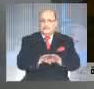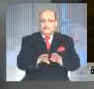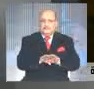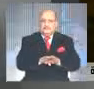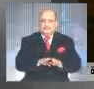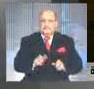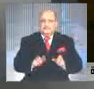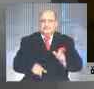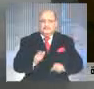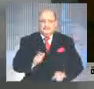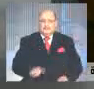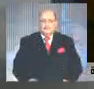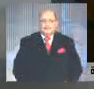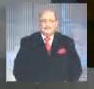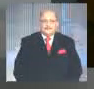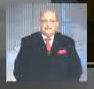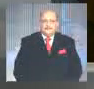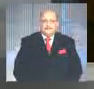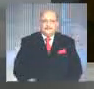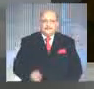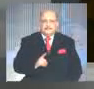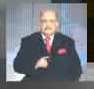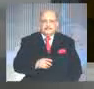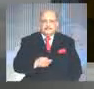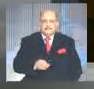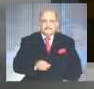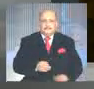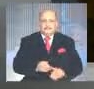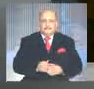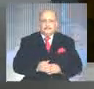نخدم حارس مدرسة متاع متخلفين ذهنيا